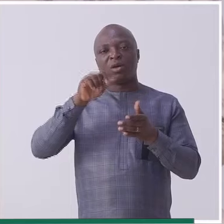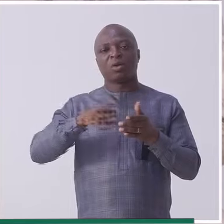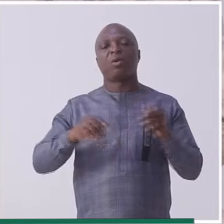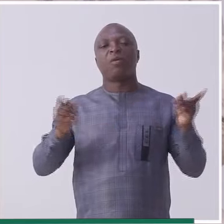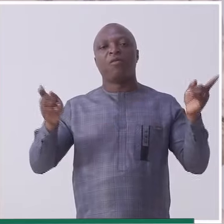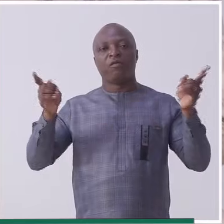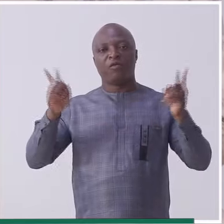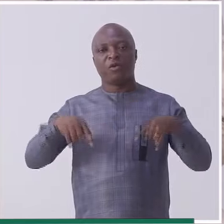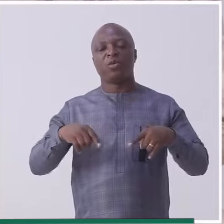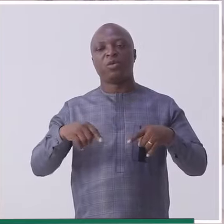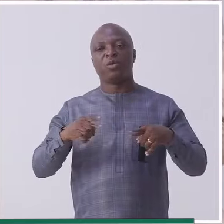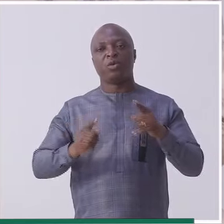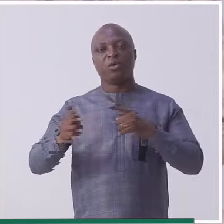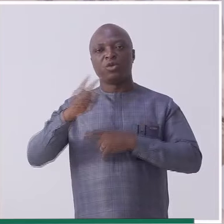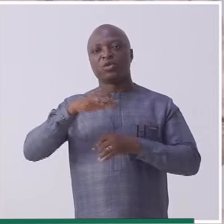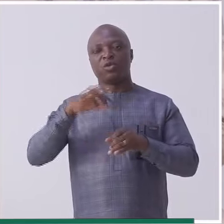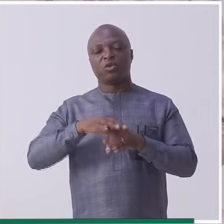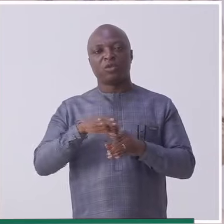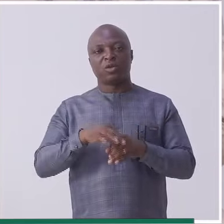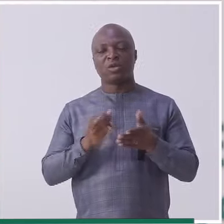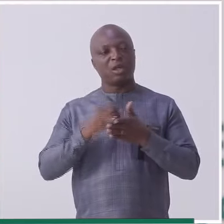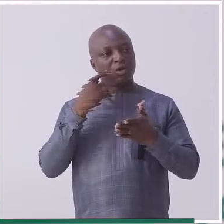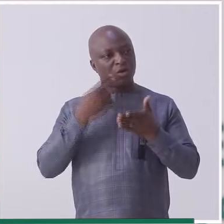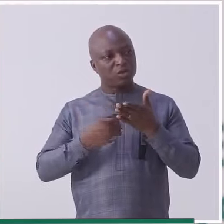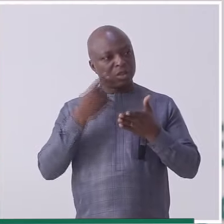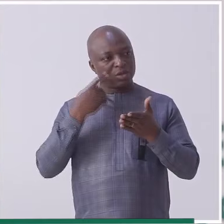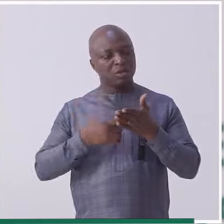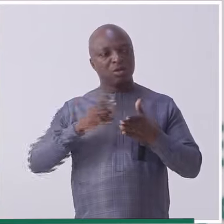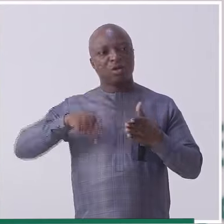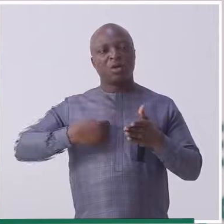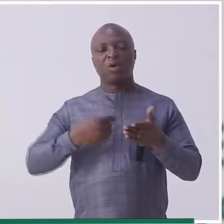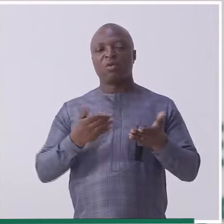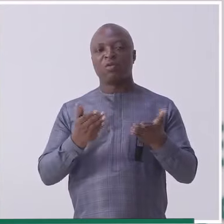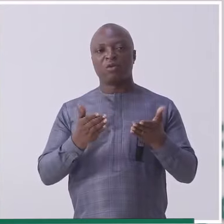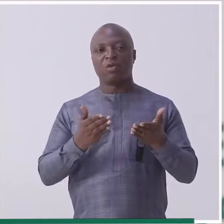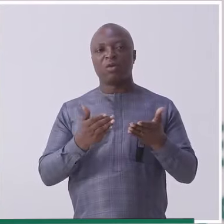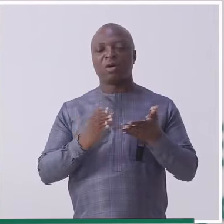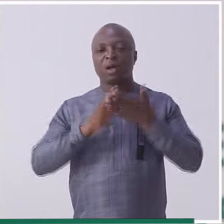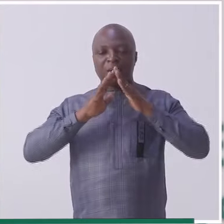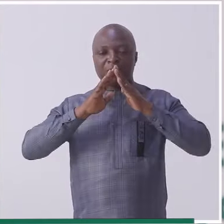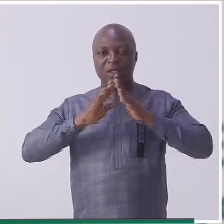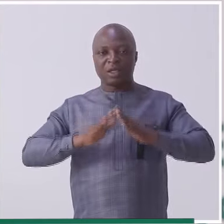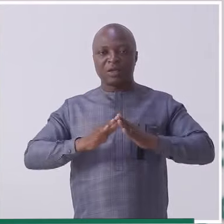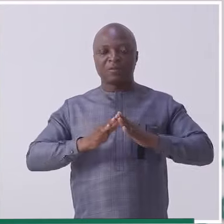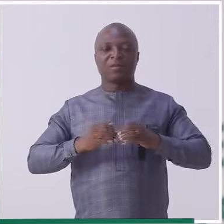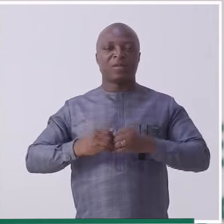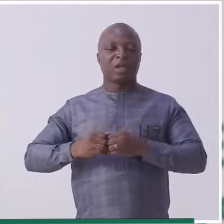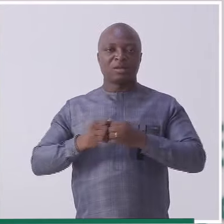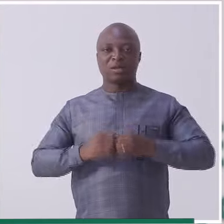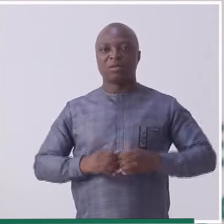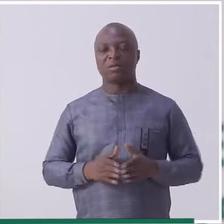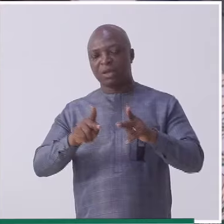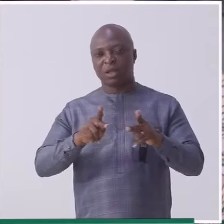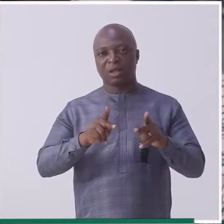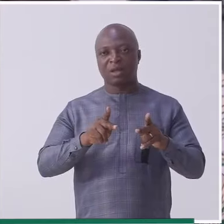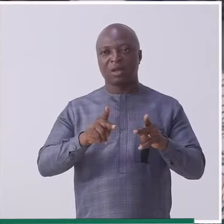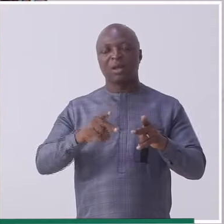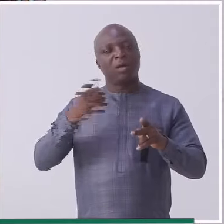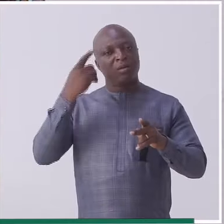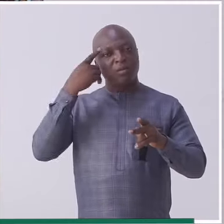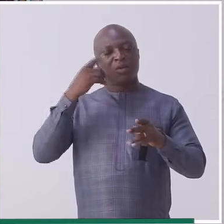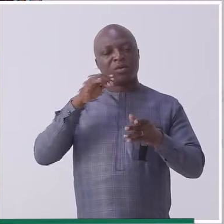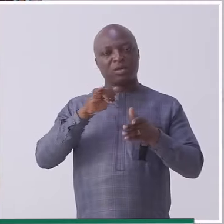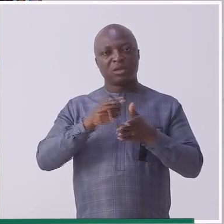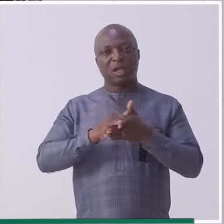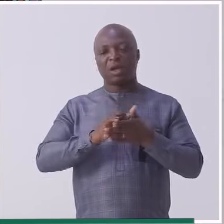doivent nous mener à la tenue de ces consultations que nous voulons apaisées, transparentes. Pour faire suite à